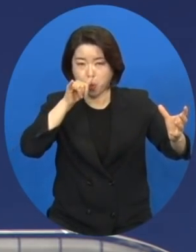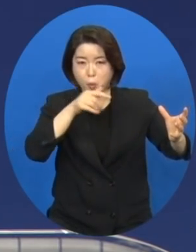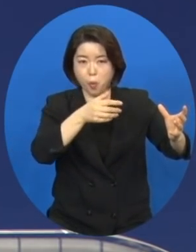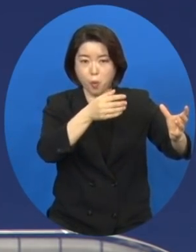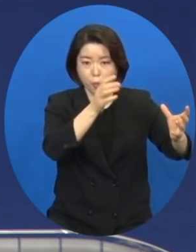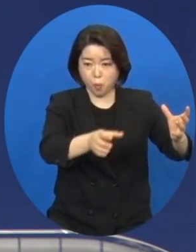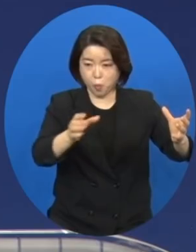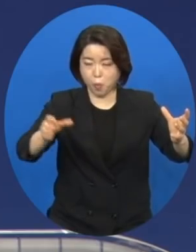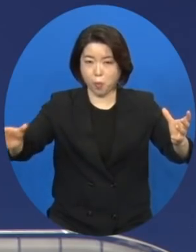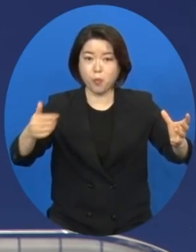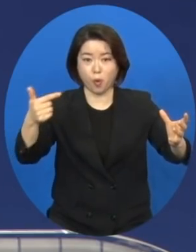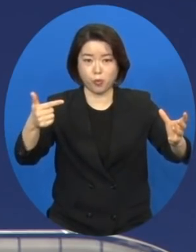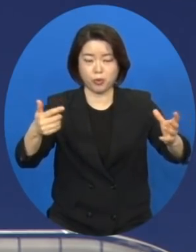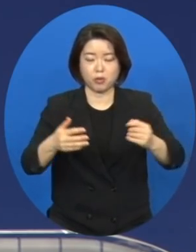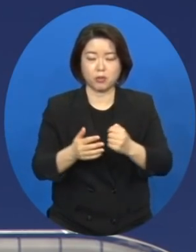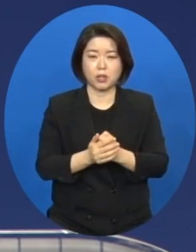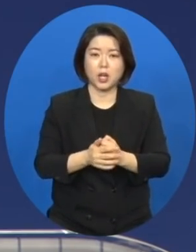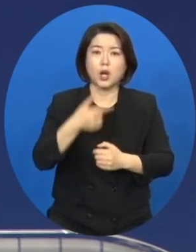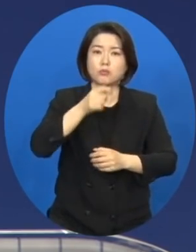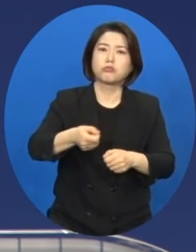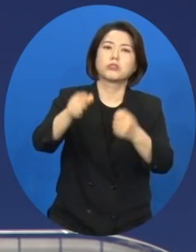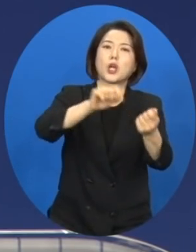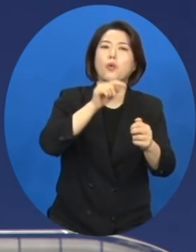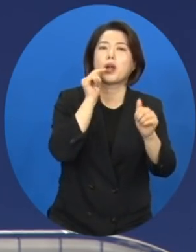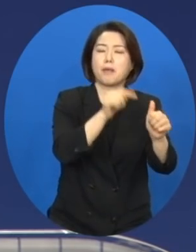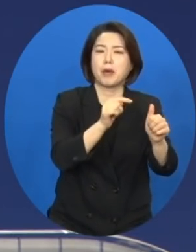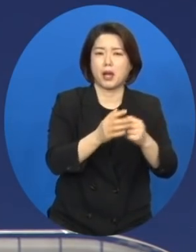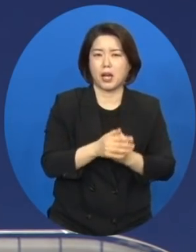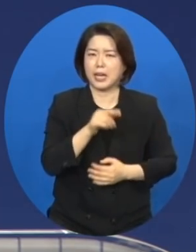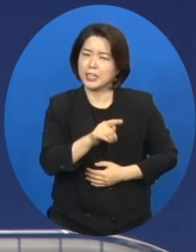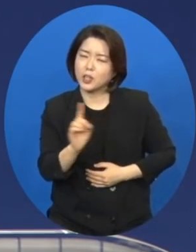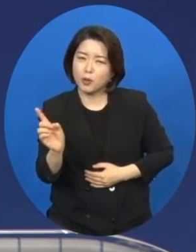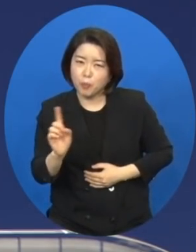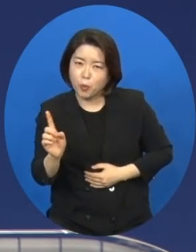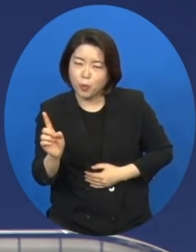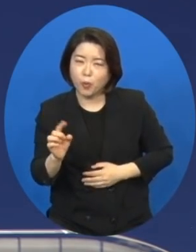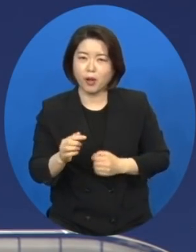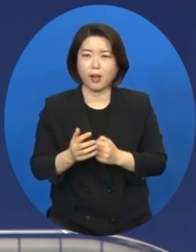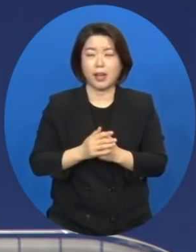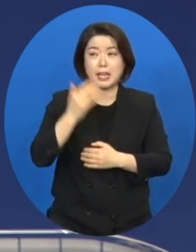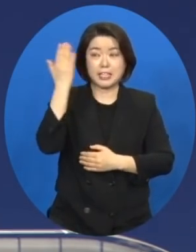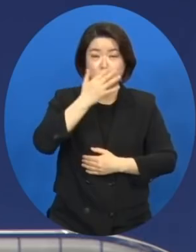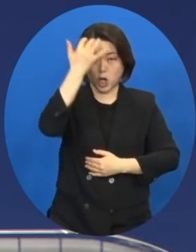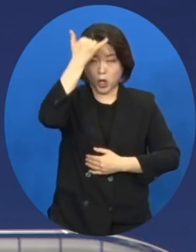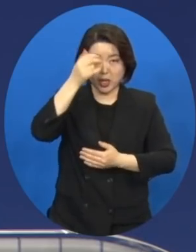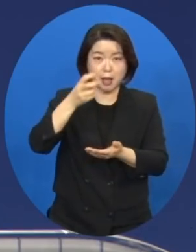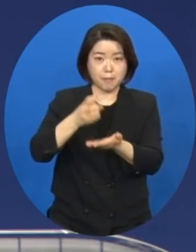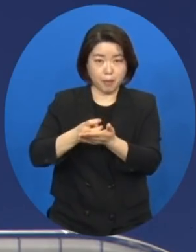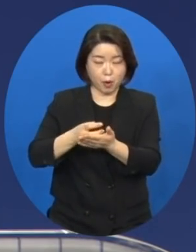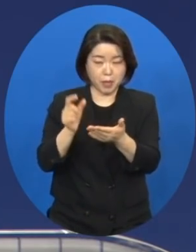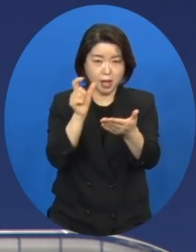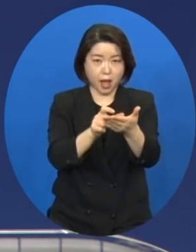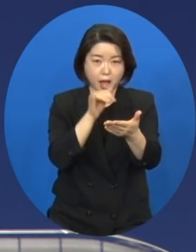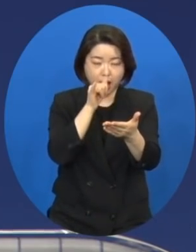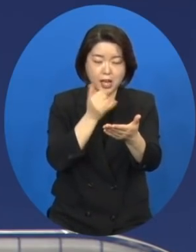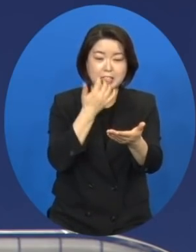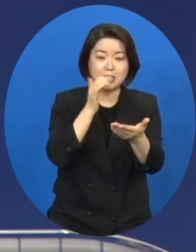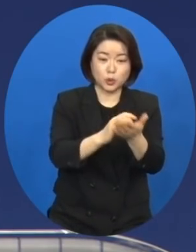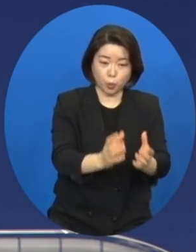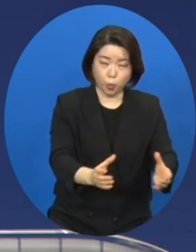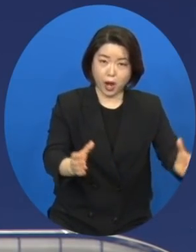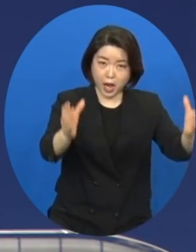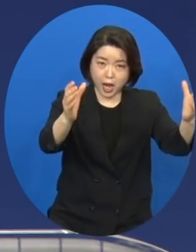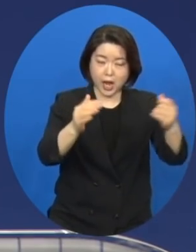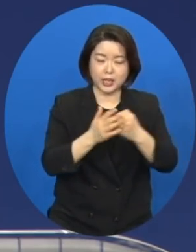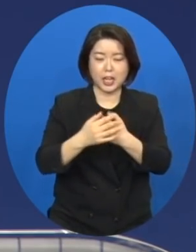예수님이 채우러 가십니다. 무엇을 말하냐면 이 정결 예식의 예법이 남아있는 이 돌 항아리는요,